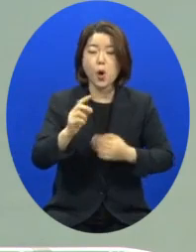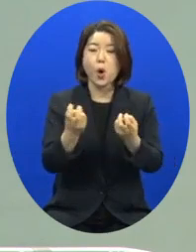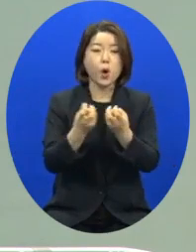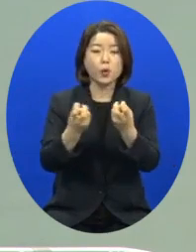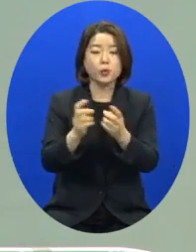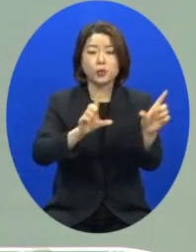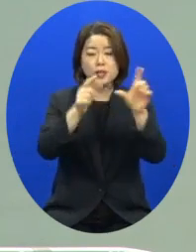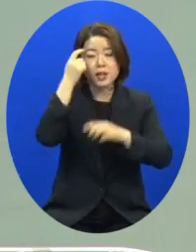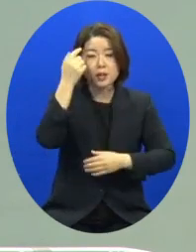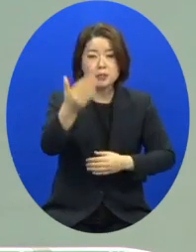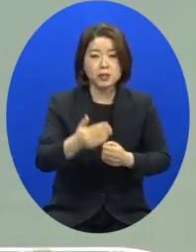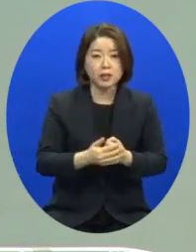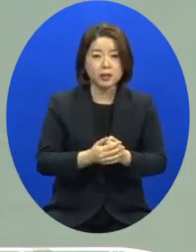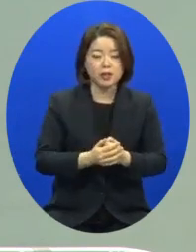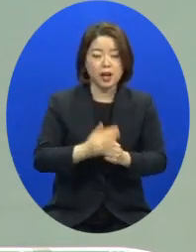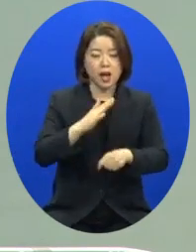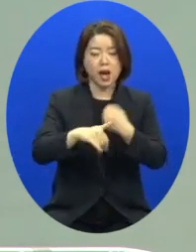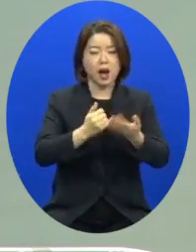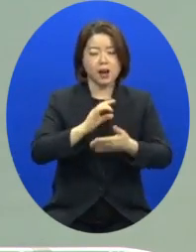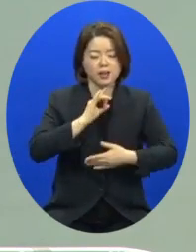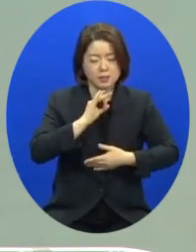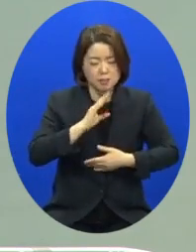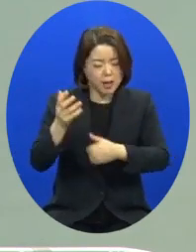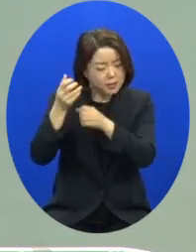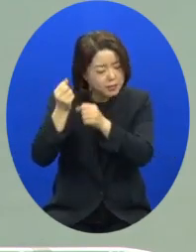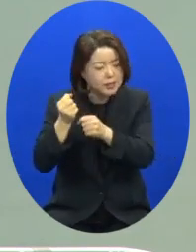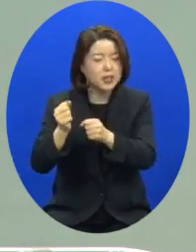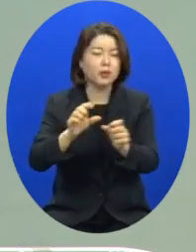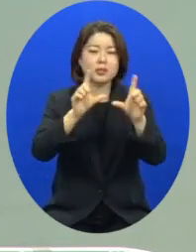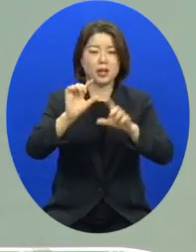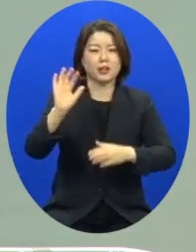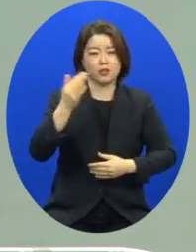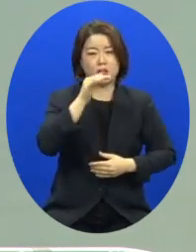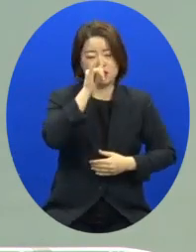하나님만 전적으로 의지하게 될 것입니다.